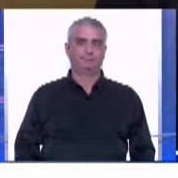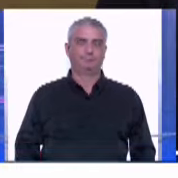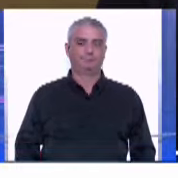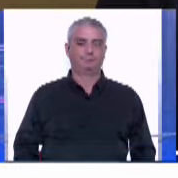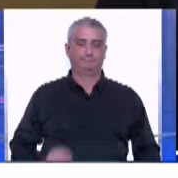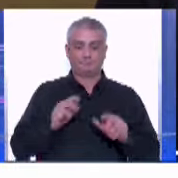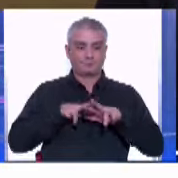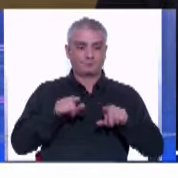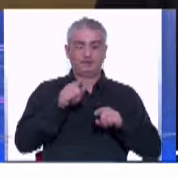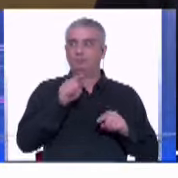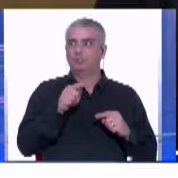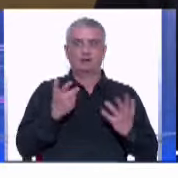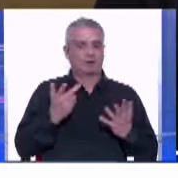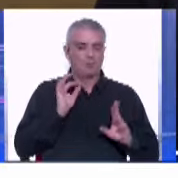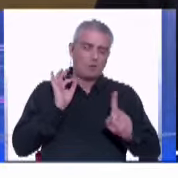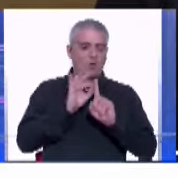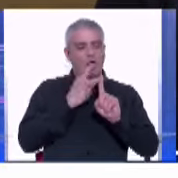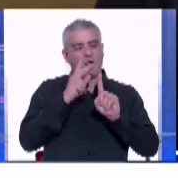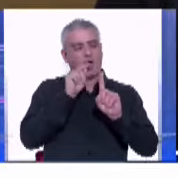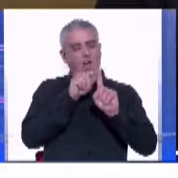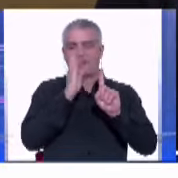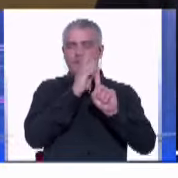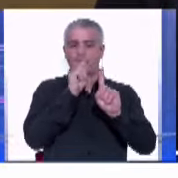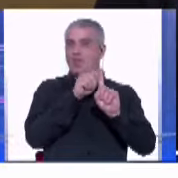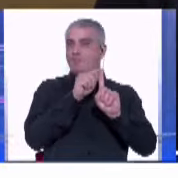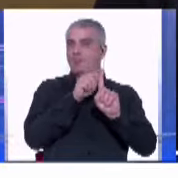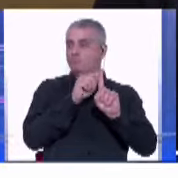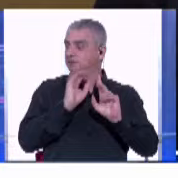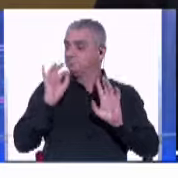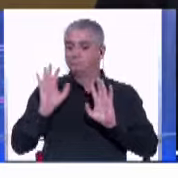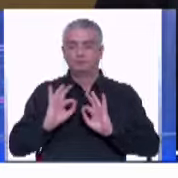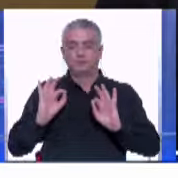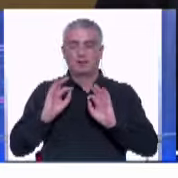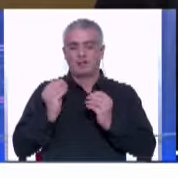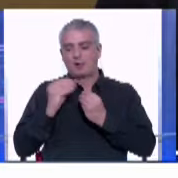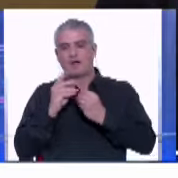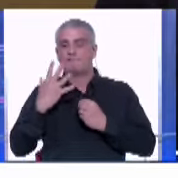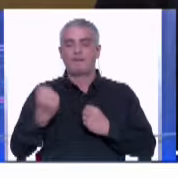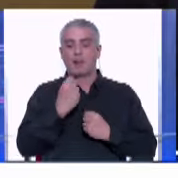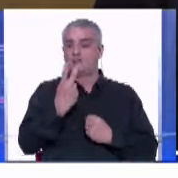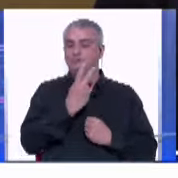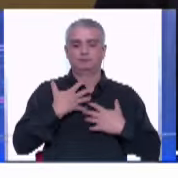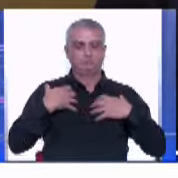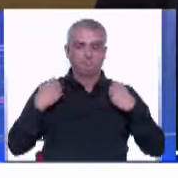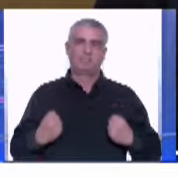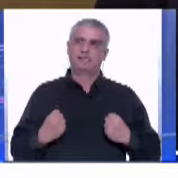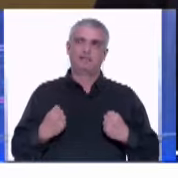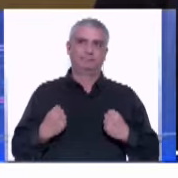ולהגיע למצב שבו אתה פוגע רק במחבלים, אין שום פגיעה אגבית, ואתה מחלץ את החטופים בריאים